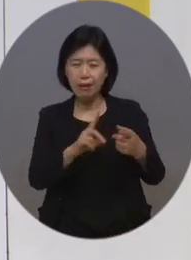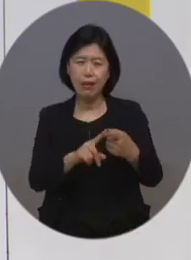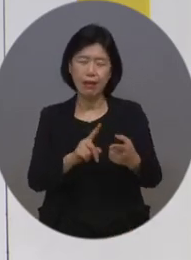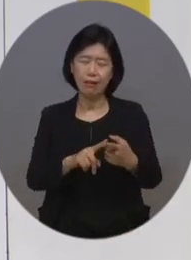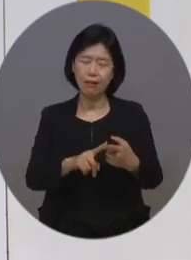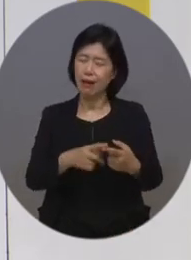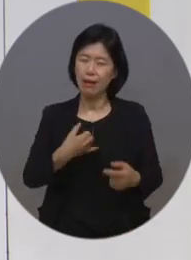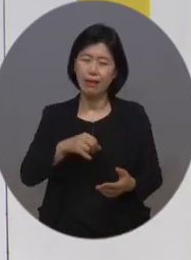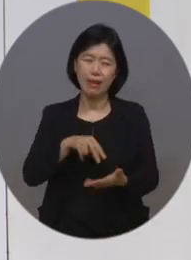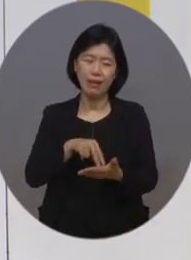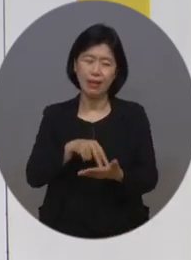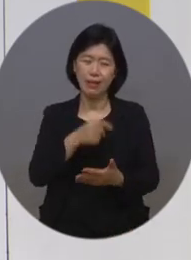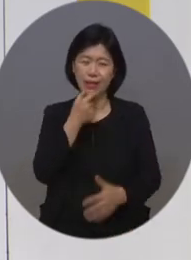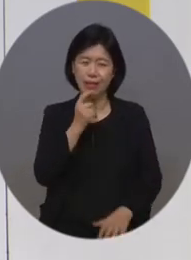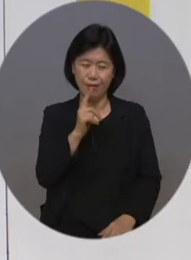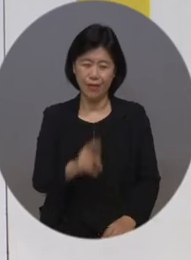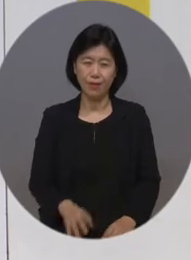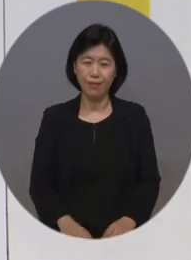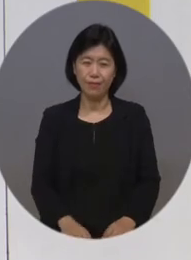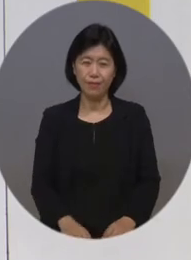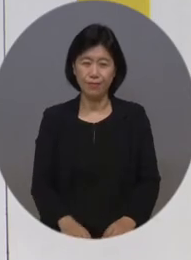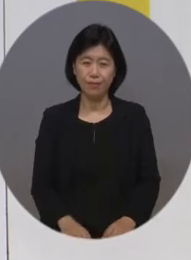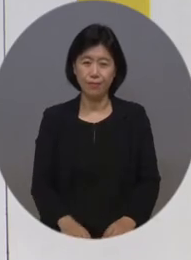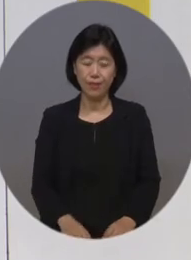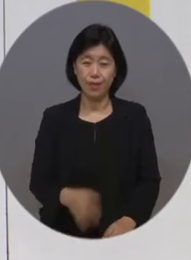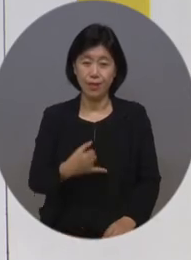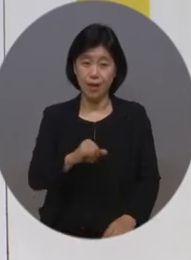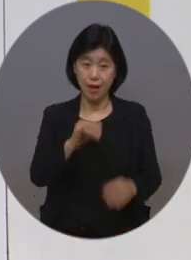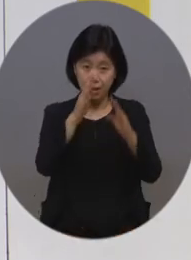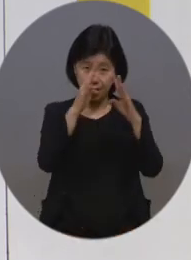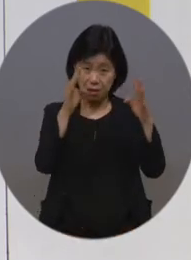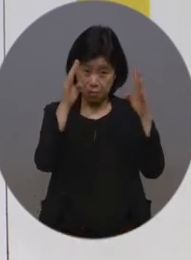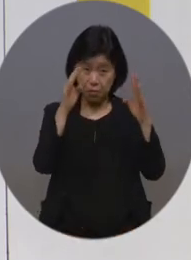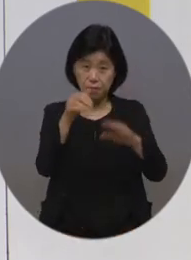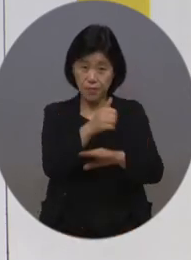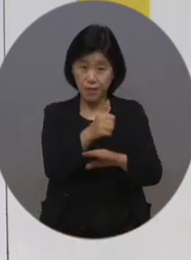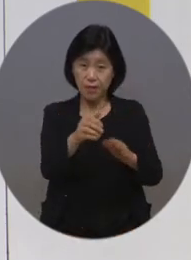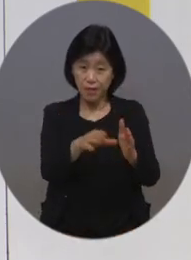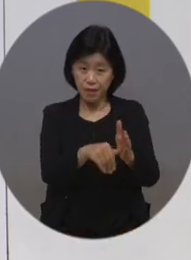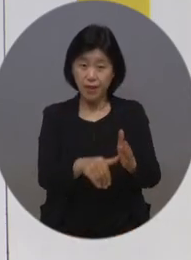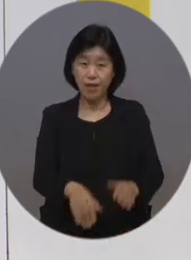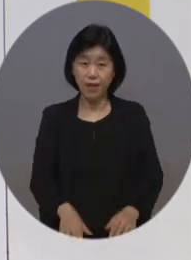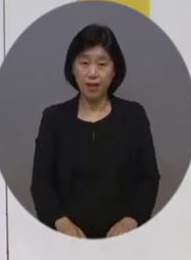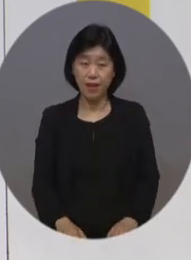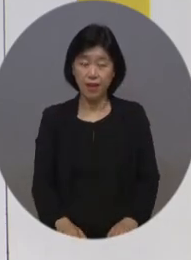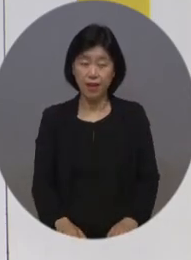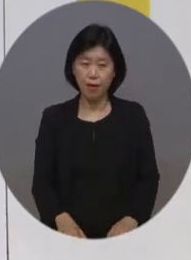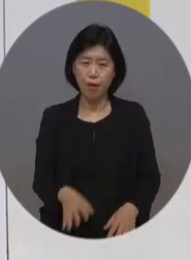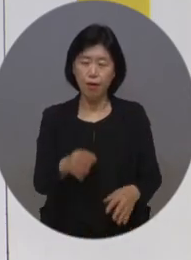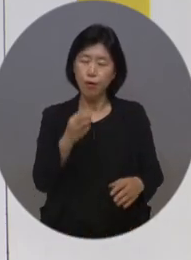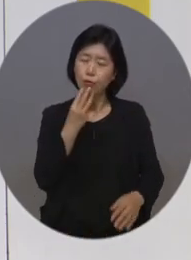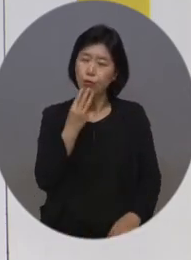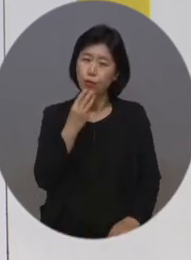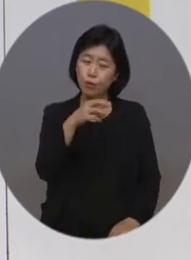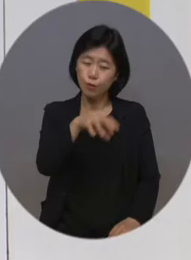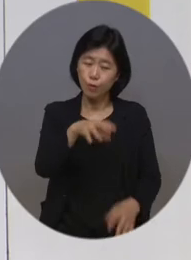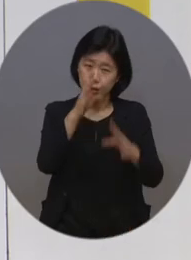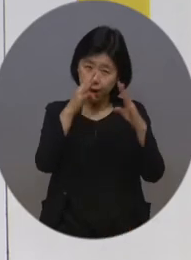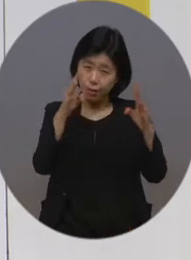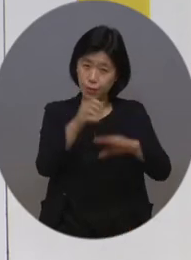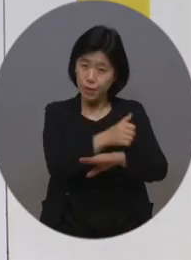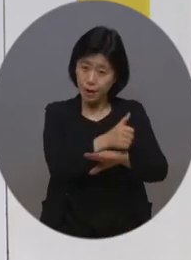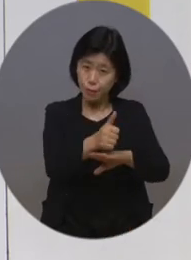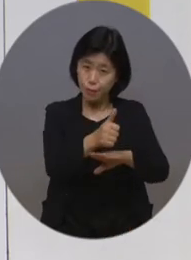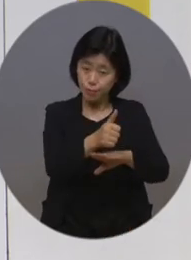때에는 제가 제주지사 로 갔으니까 어 그 우리 딸들은 서울에서 학교 다니는데 네 제가